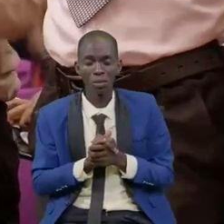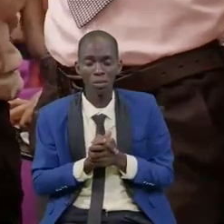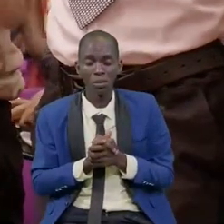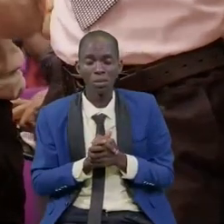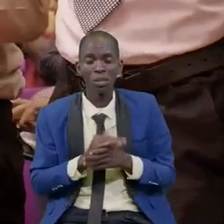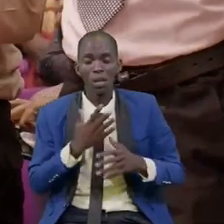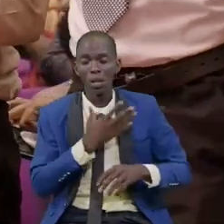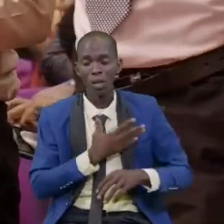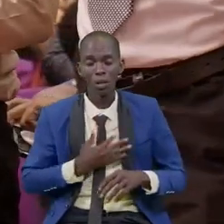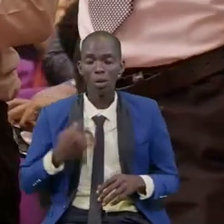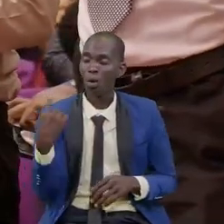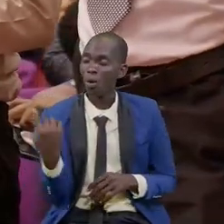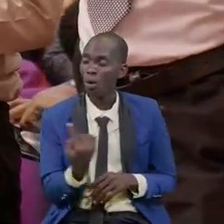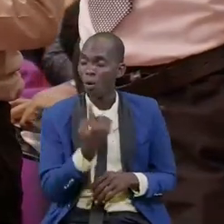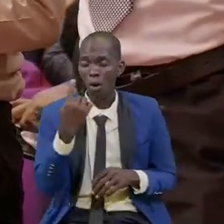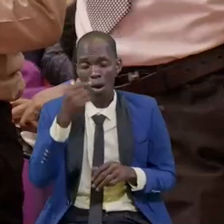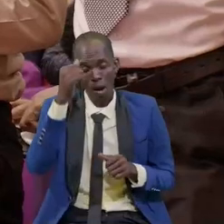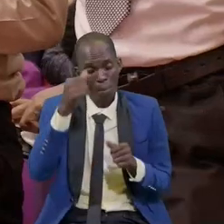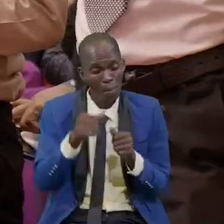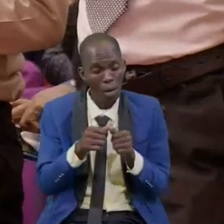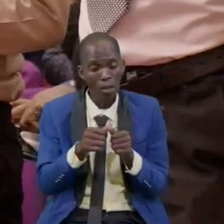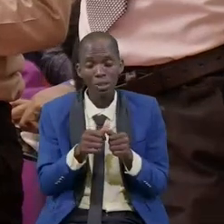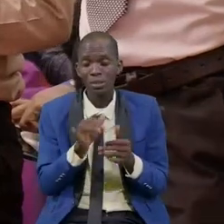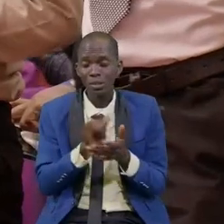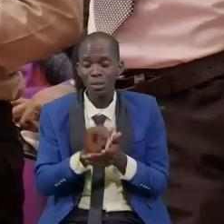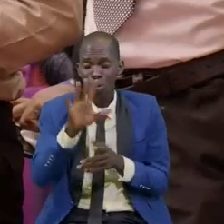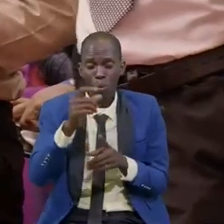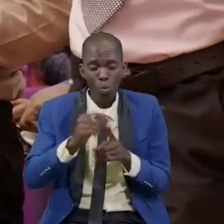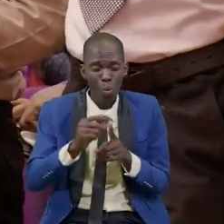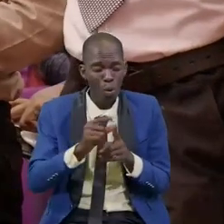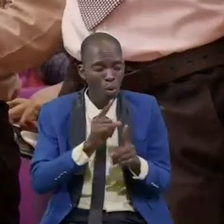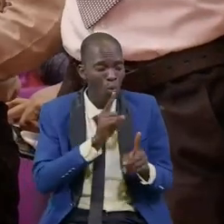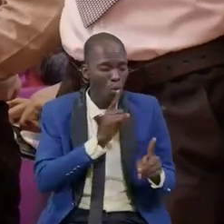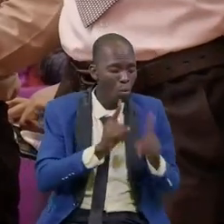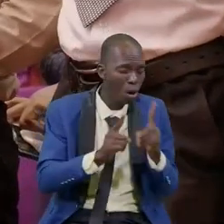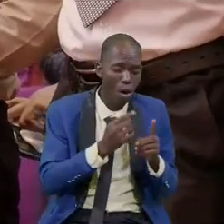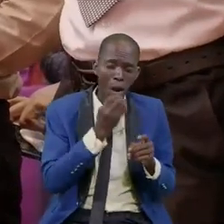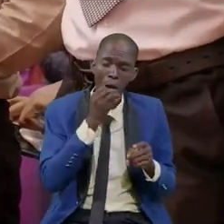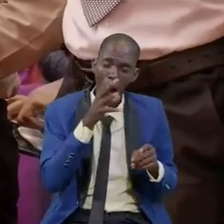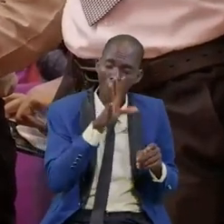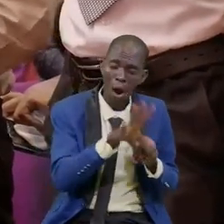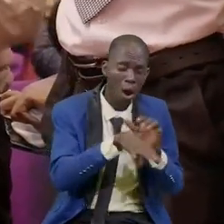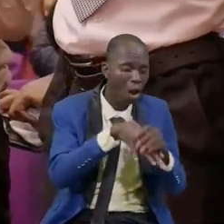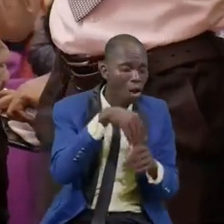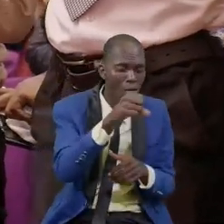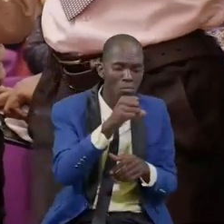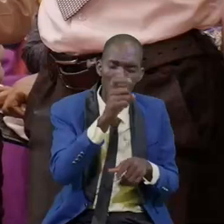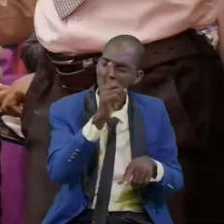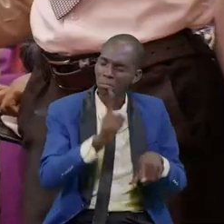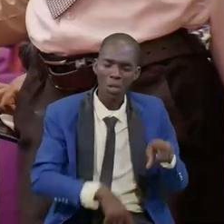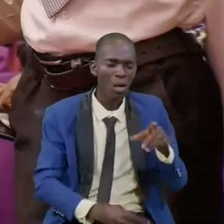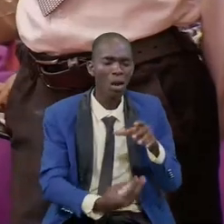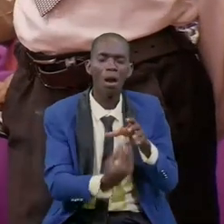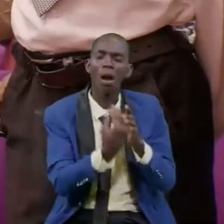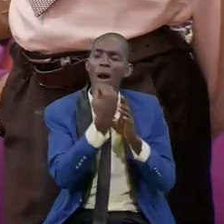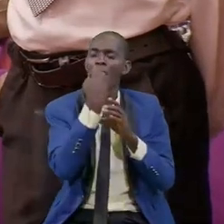Et chaque fois, il faut vous rappeler que les paroles sont comme des œufs. Dès que ces paroles tombent, vous